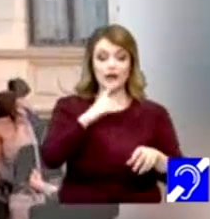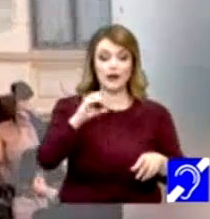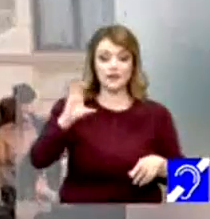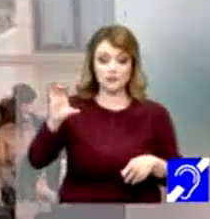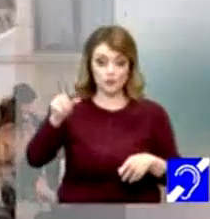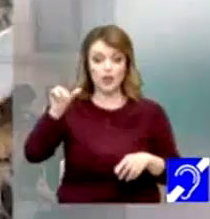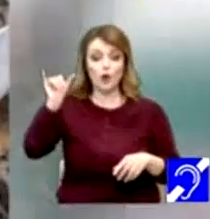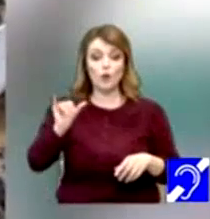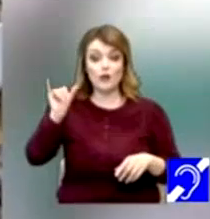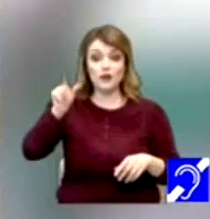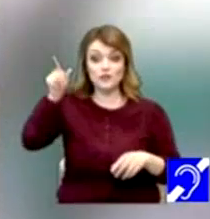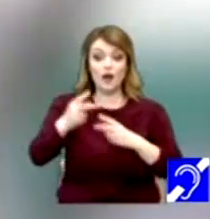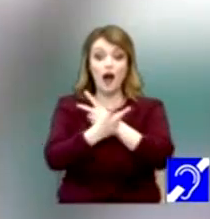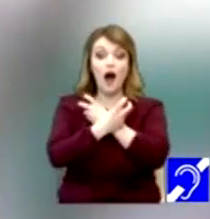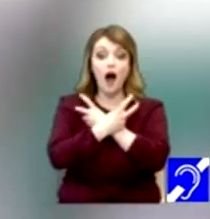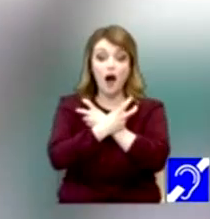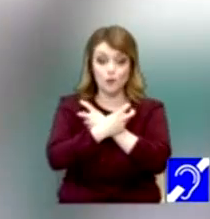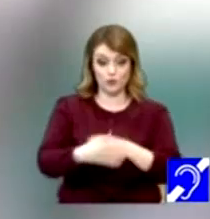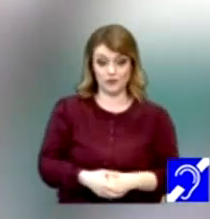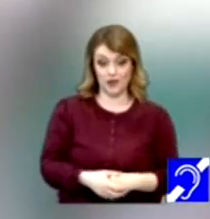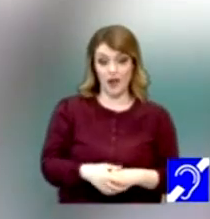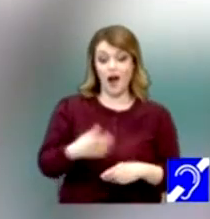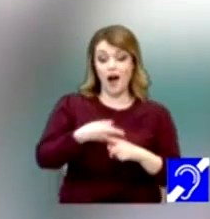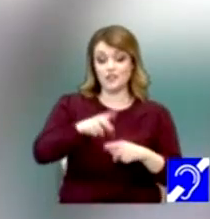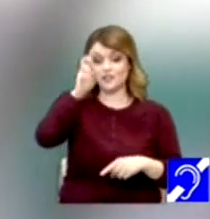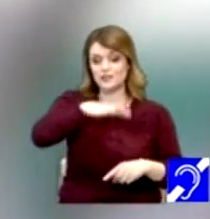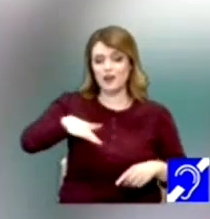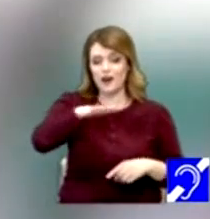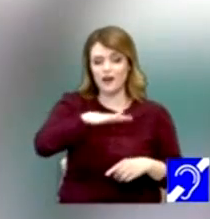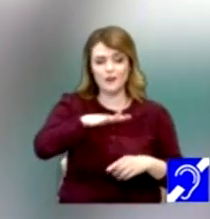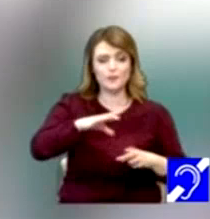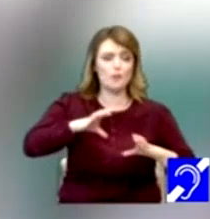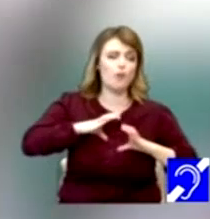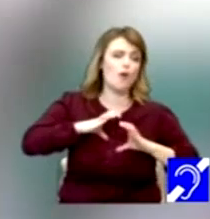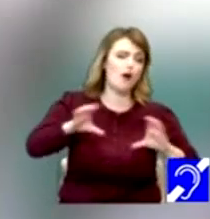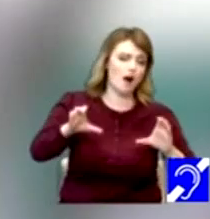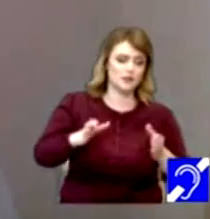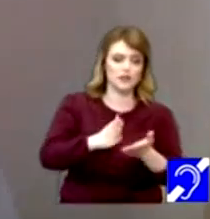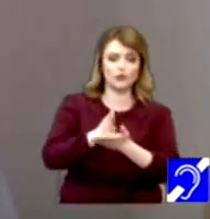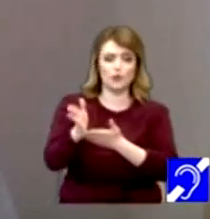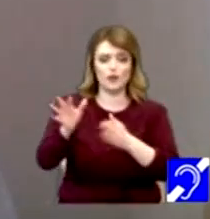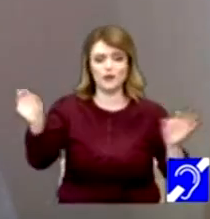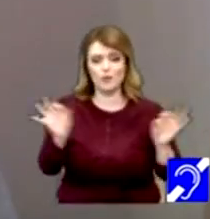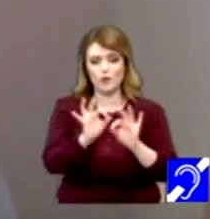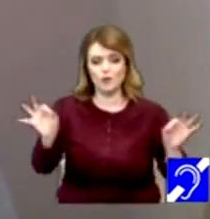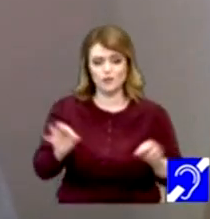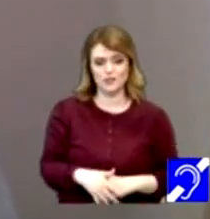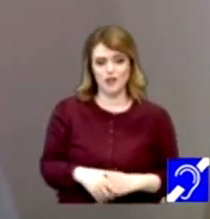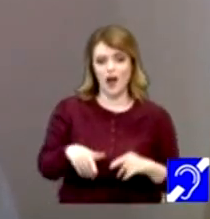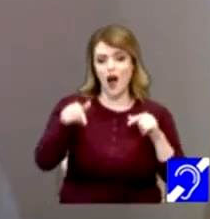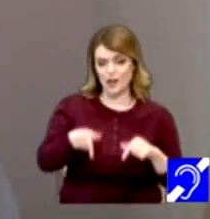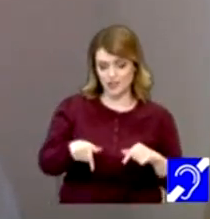unei universități din Austria, țară cu o istorie extrem de bogată în domeniul muzicii academice. Aici lumea